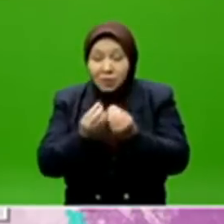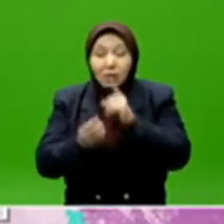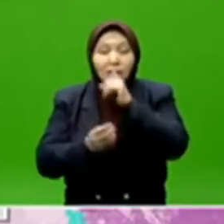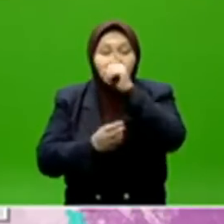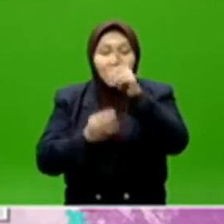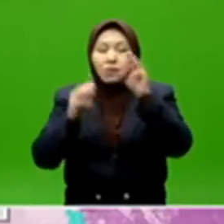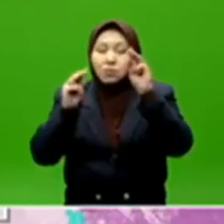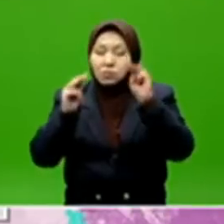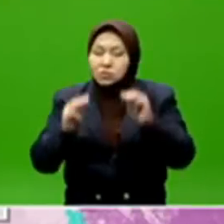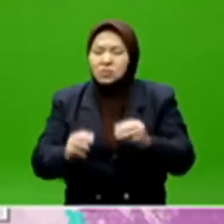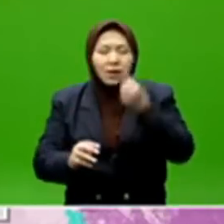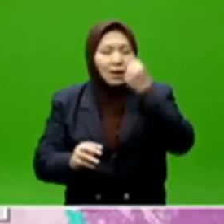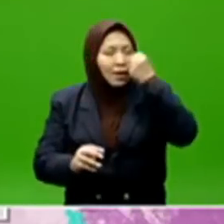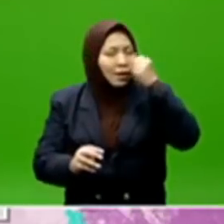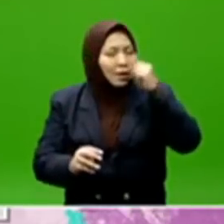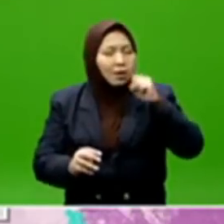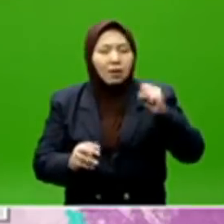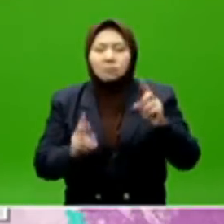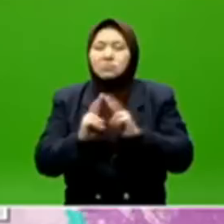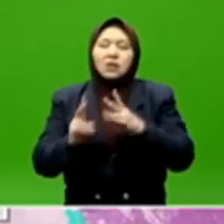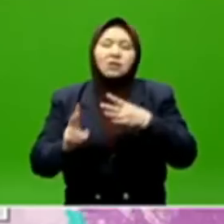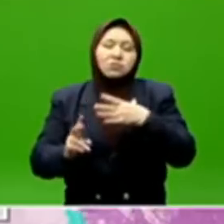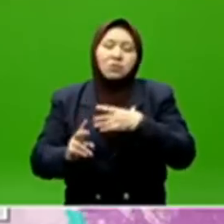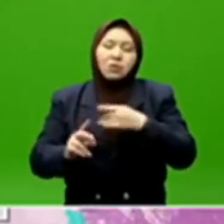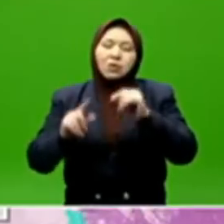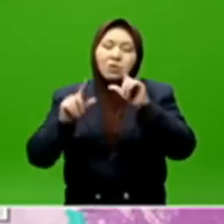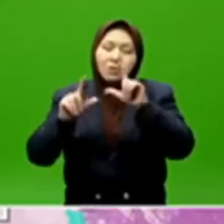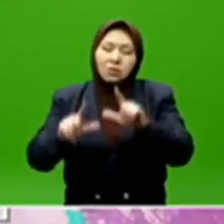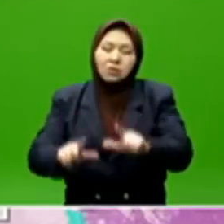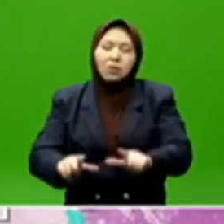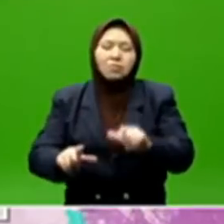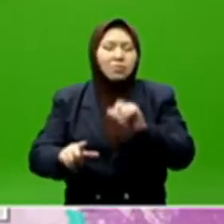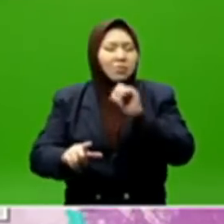الإنسان لظلوم